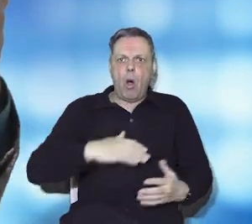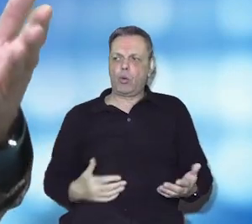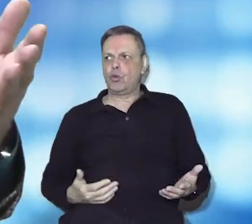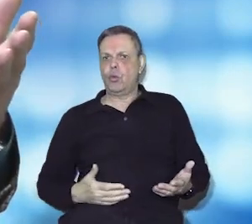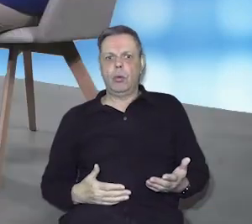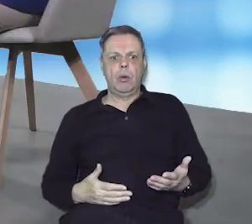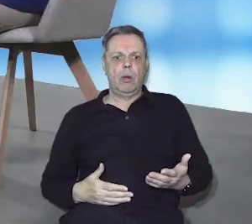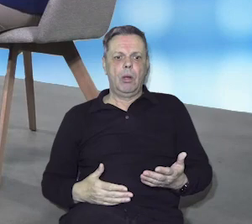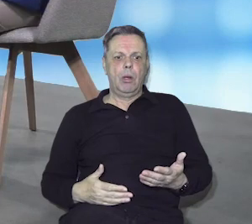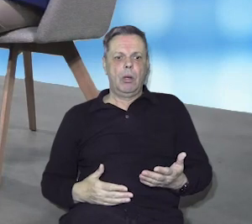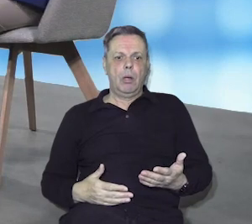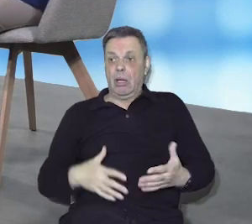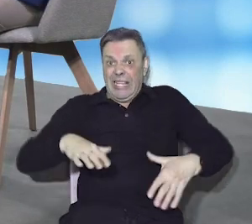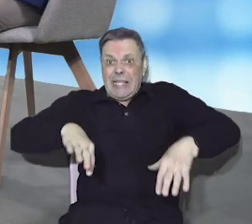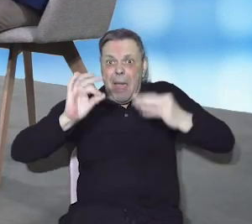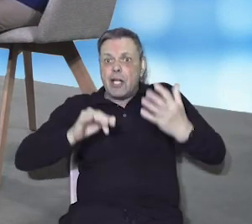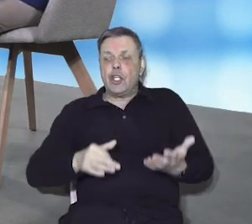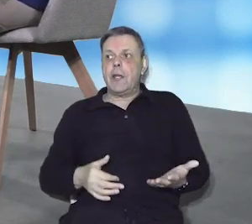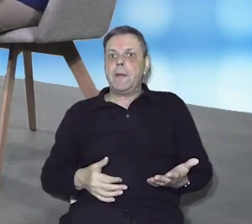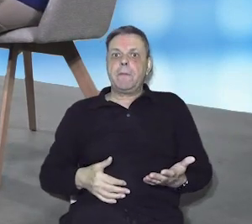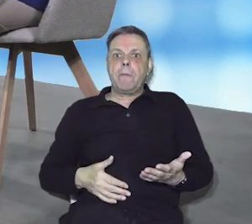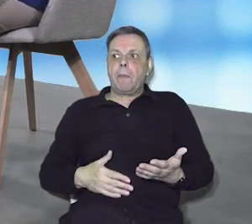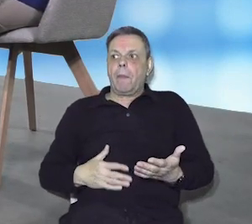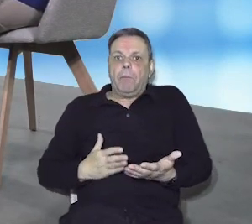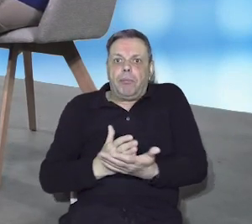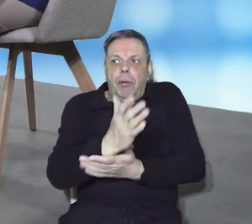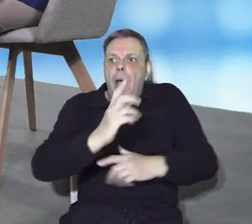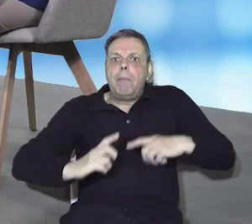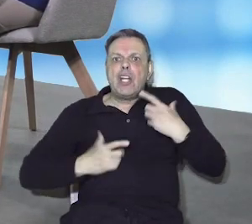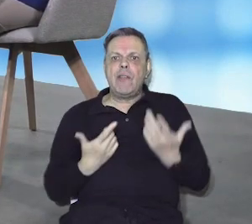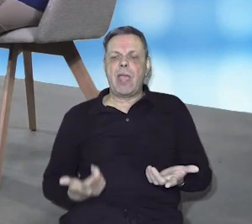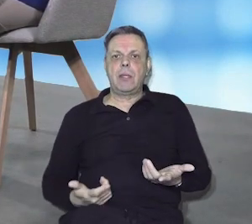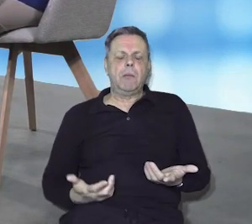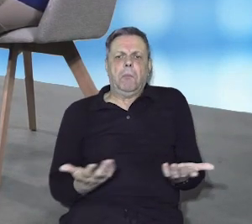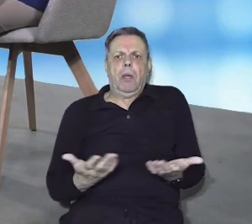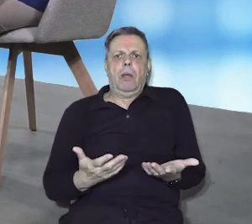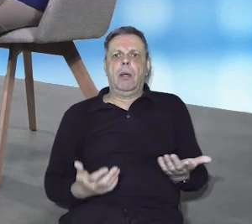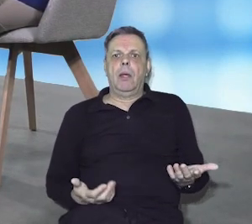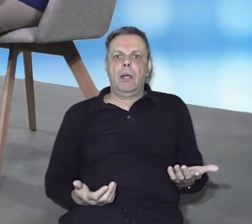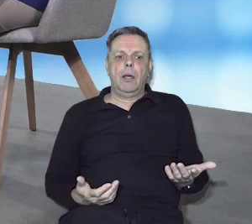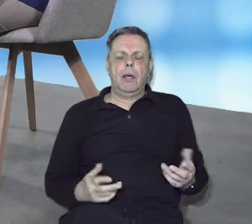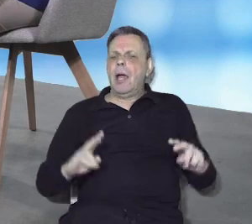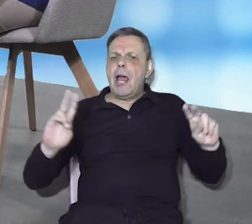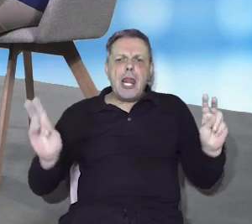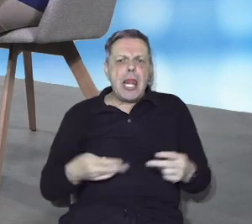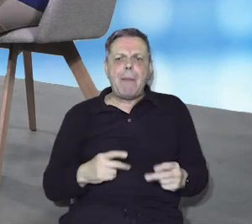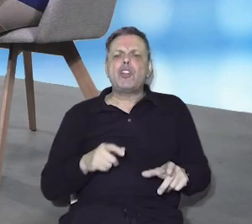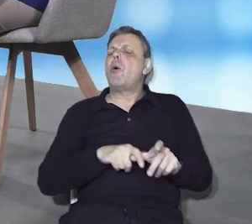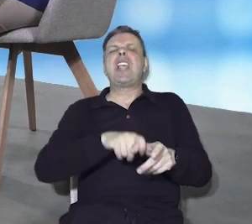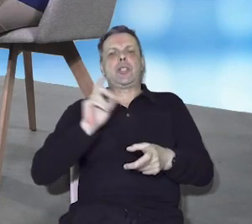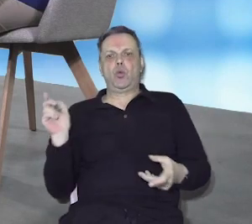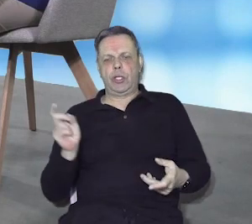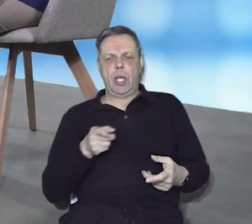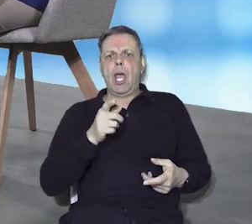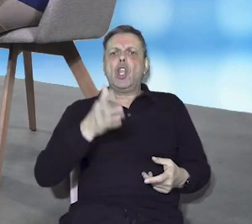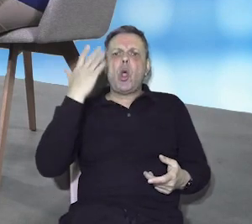pomozi. Upravo to. Snać preživjeti. Doslovno preživjeti. Mm-hmm. Ne možemo se isključiti. To bi